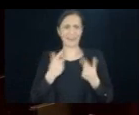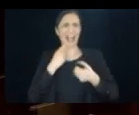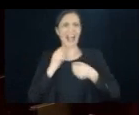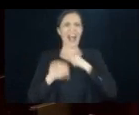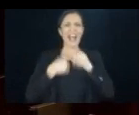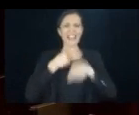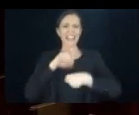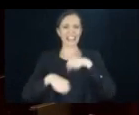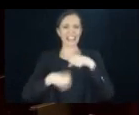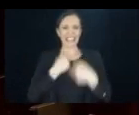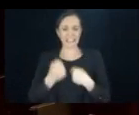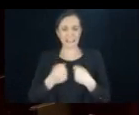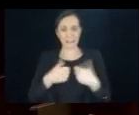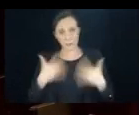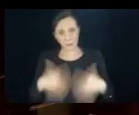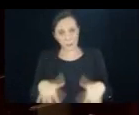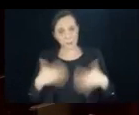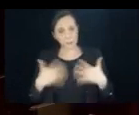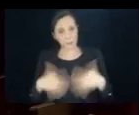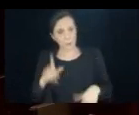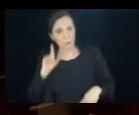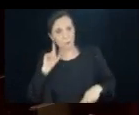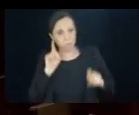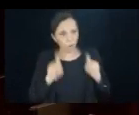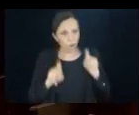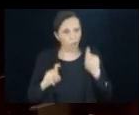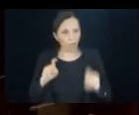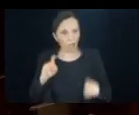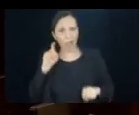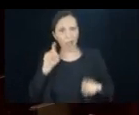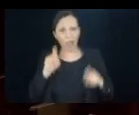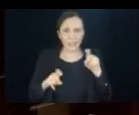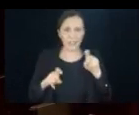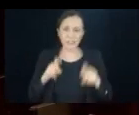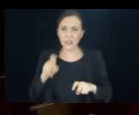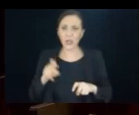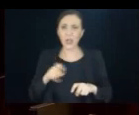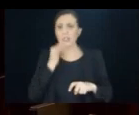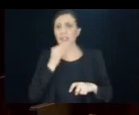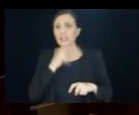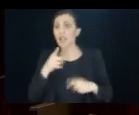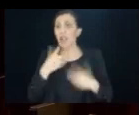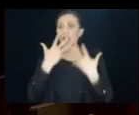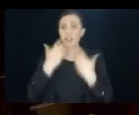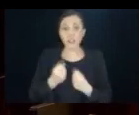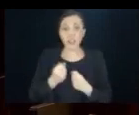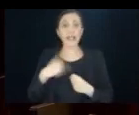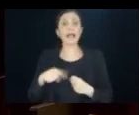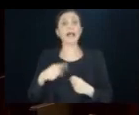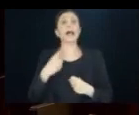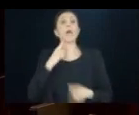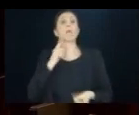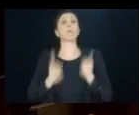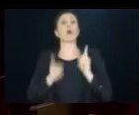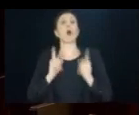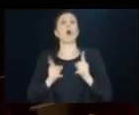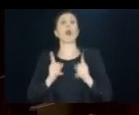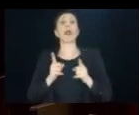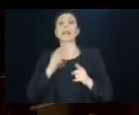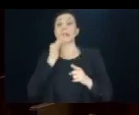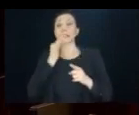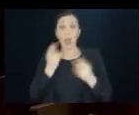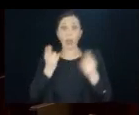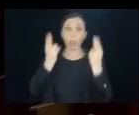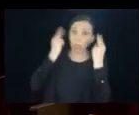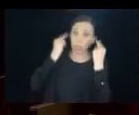c'è un atteggiamento faticoso nel non accettare che la politica non è obbedir tacendo, quello è un motto dei carabinieri,